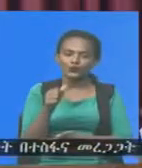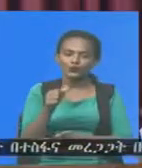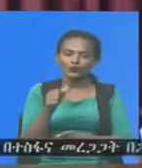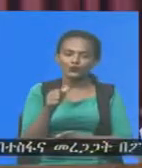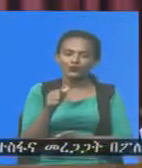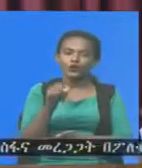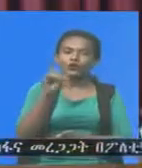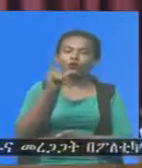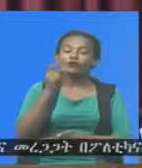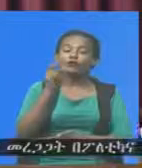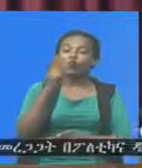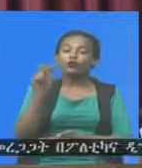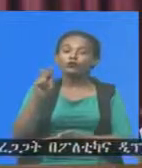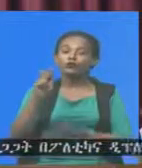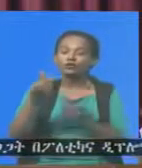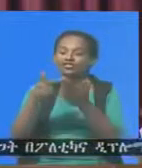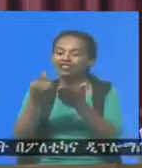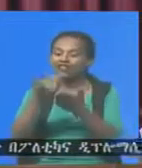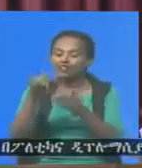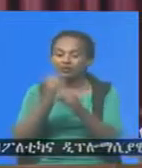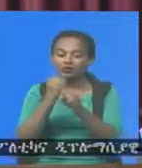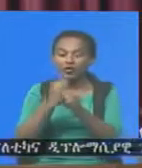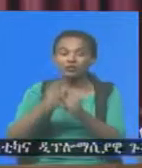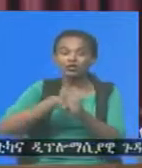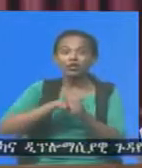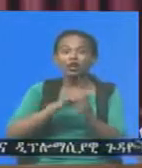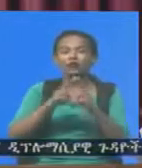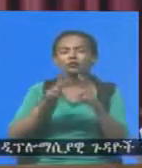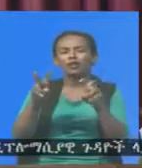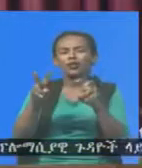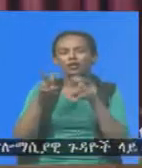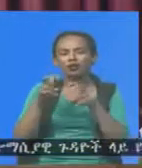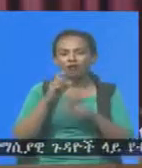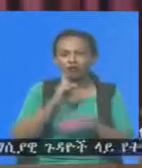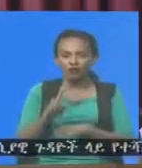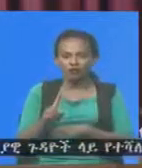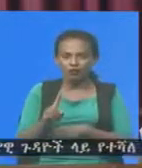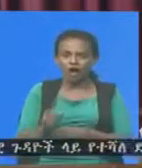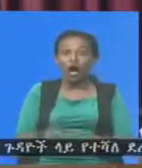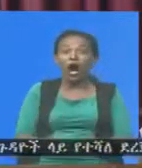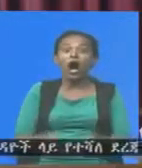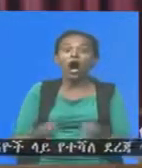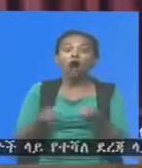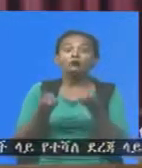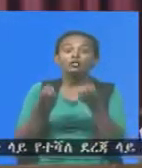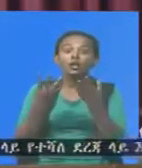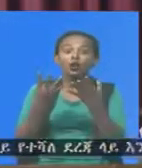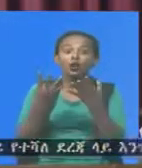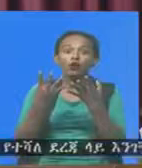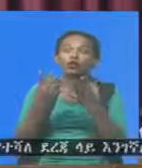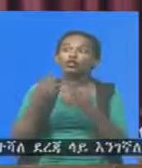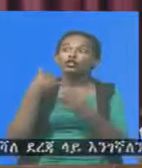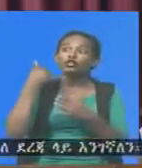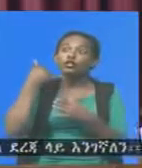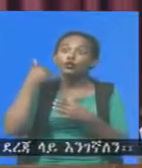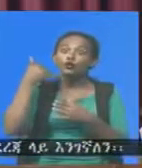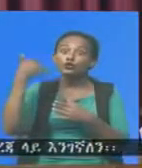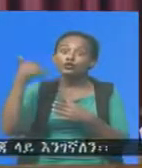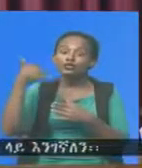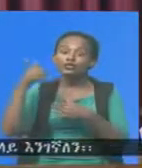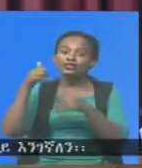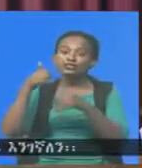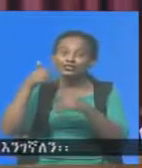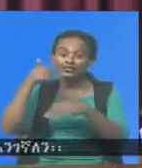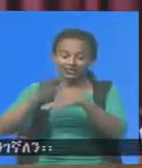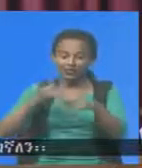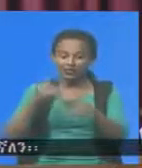ፍራውድ ሁሉም ቦታ አለ። የኛ ግን በጣም የከፋ ነው። አብዛኛው የውጭ ጥሪ ወደ ፍራውድ